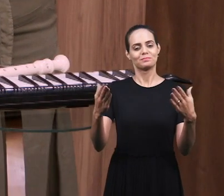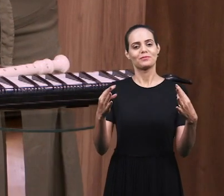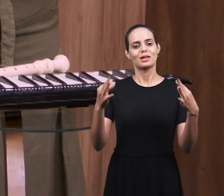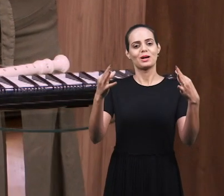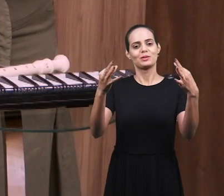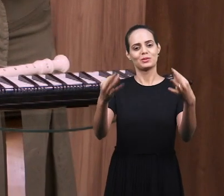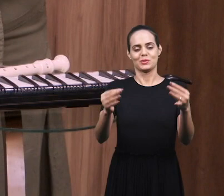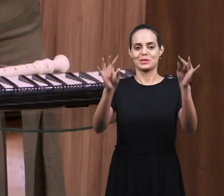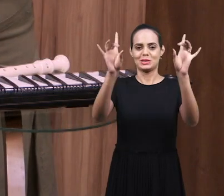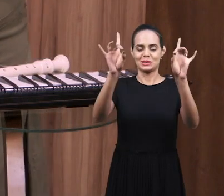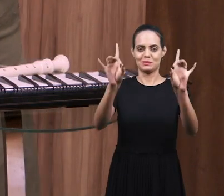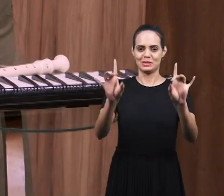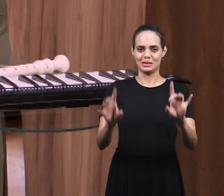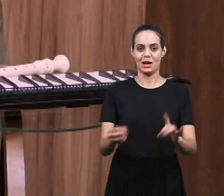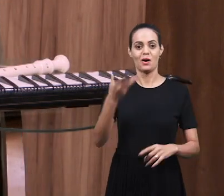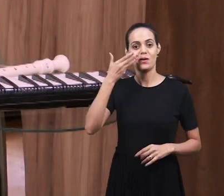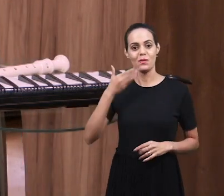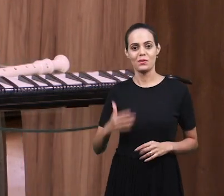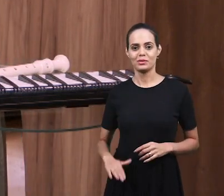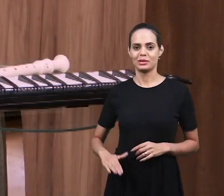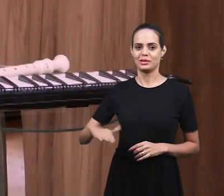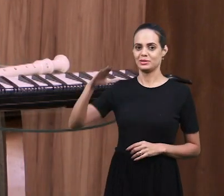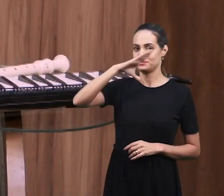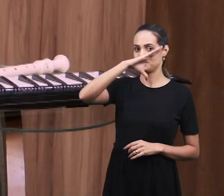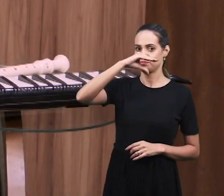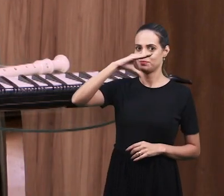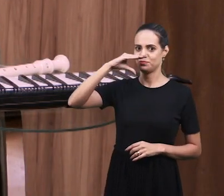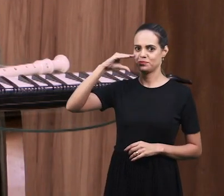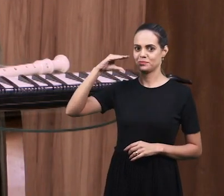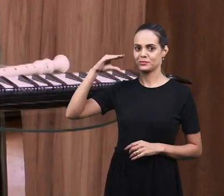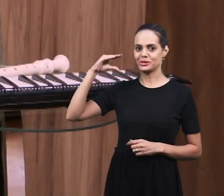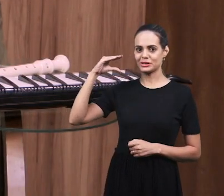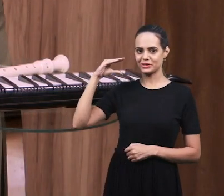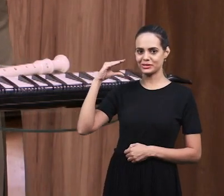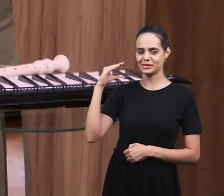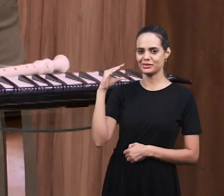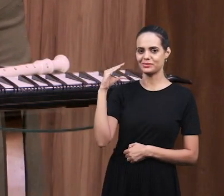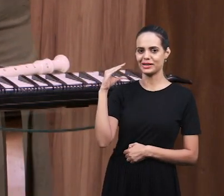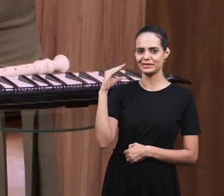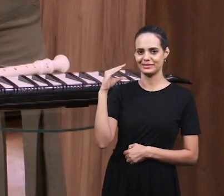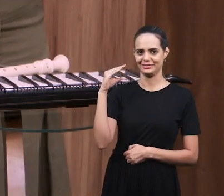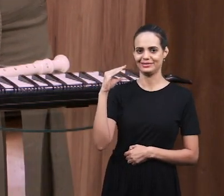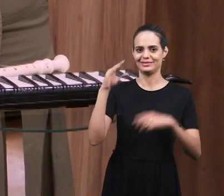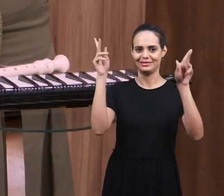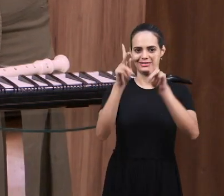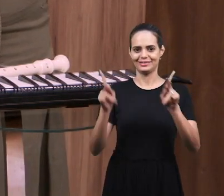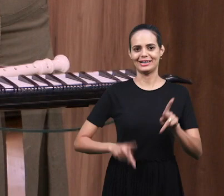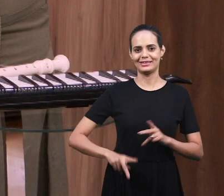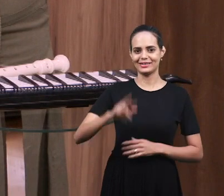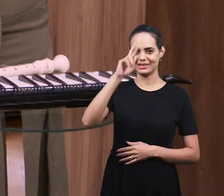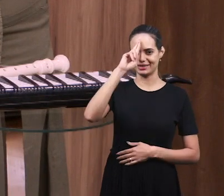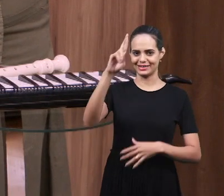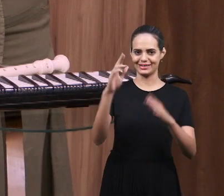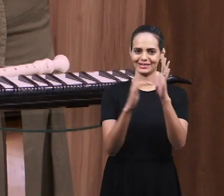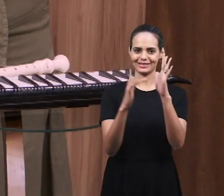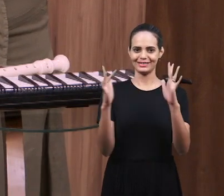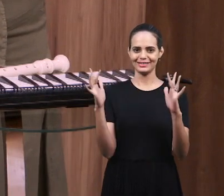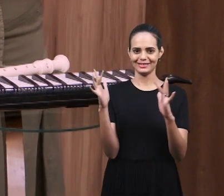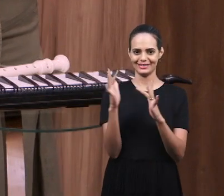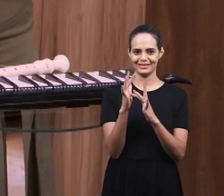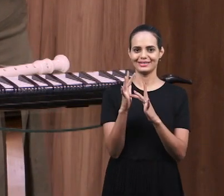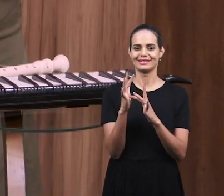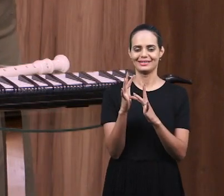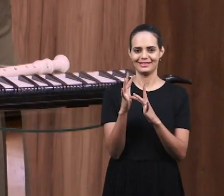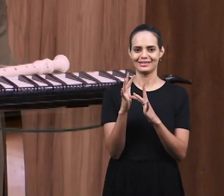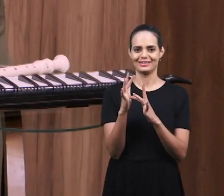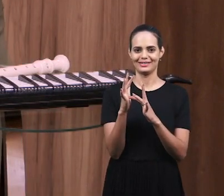Je salue à tous, spécialement nos enfants intermédiaires et adolescents, dans la paix du Seigneur Jésus. Nous